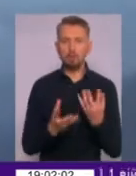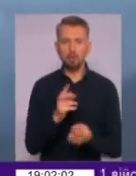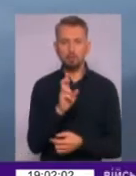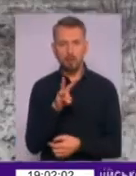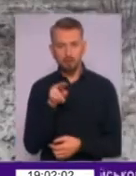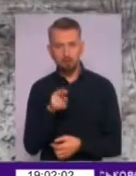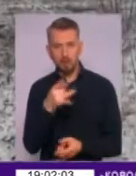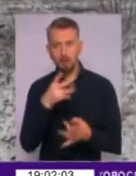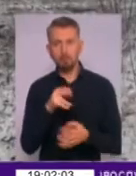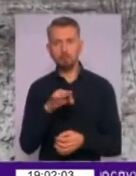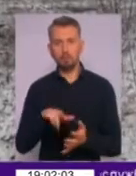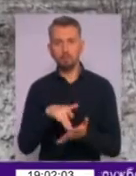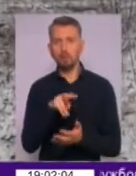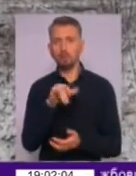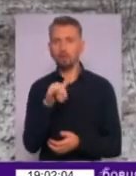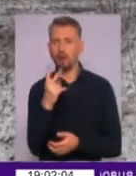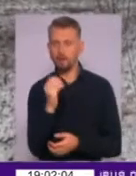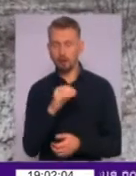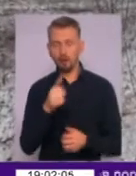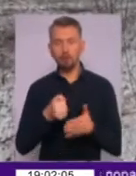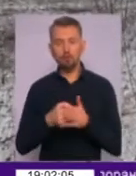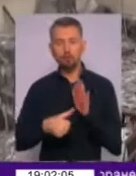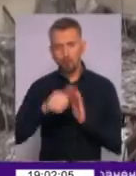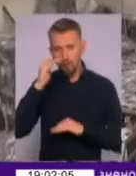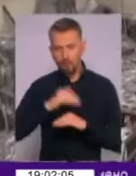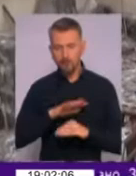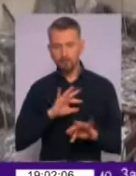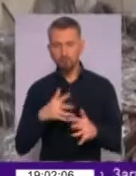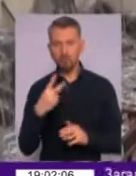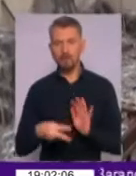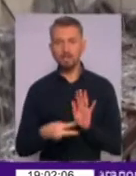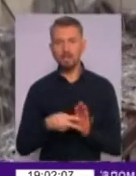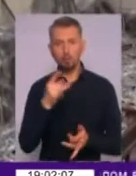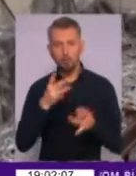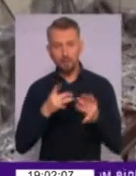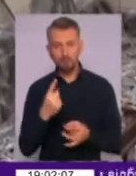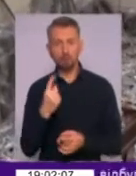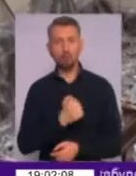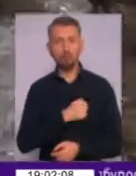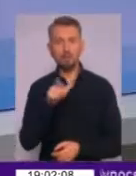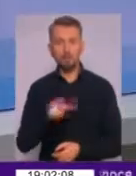по Луганському. Загалом до 6-ї вечора відбулося 27 обстрілів. Одного бійця поранено.